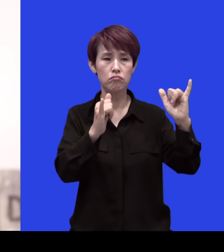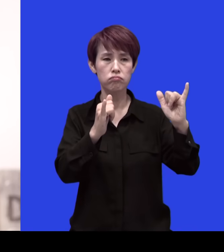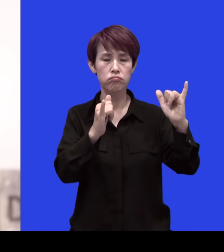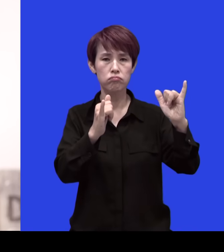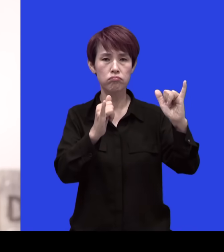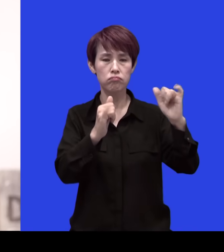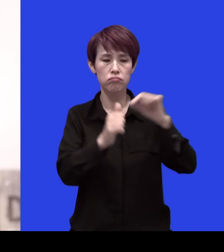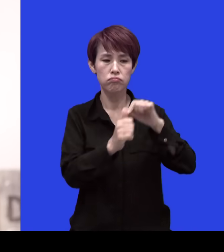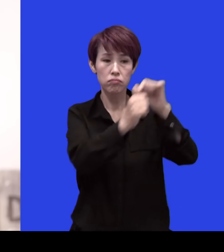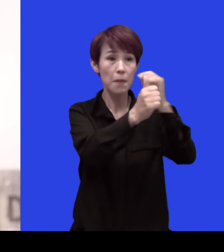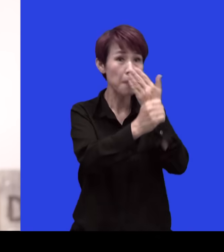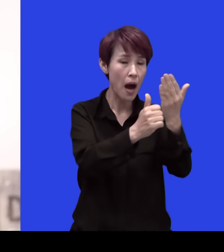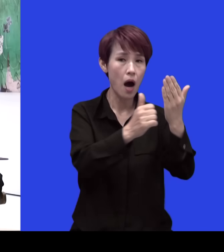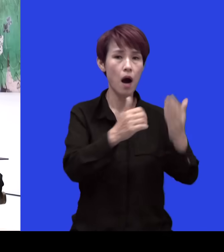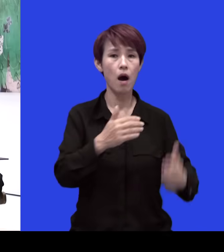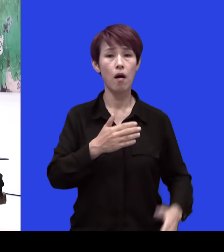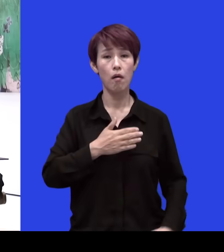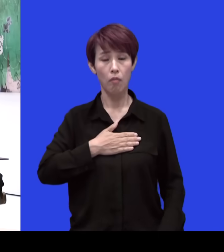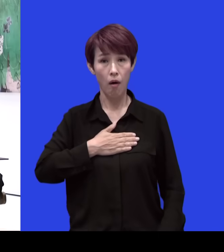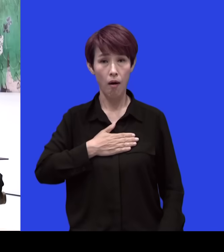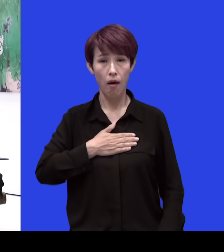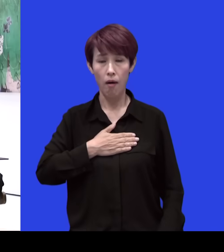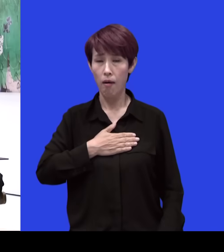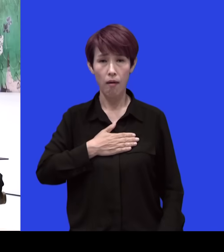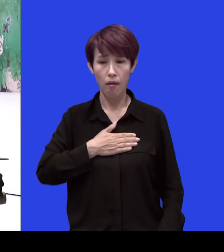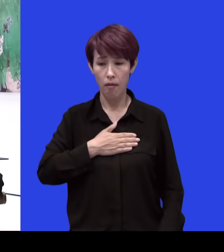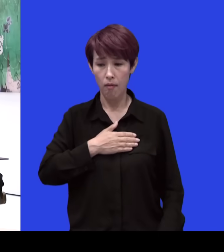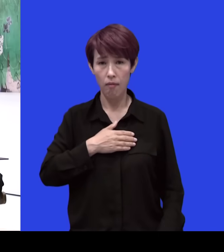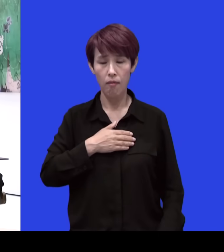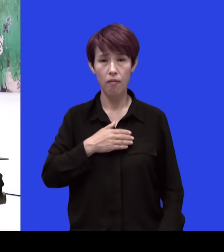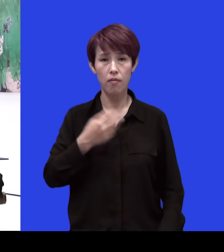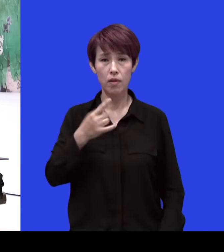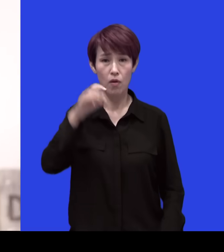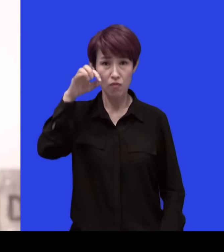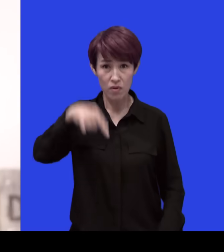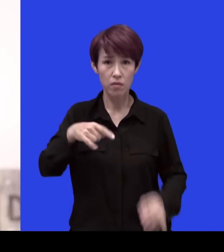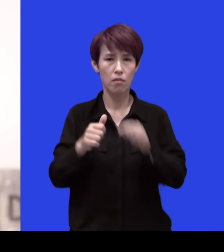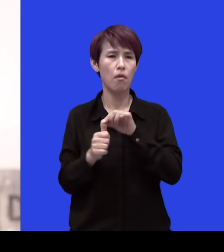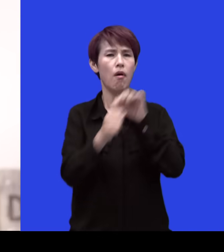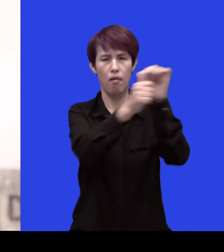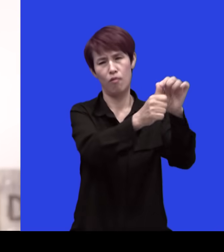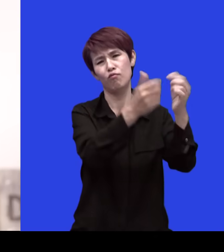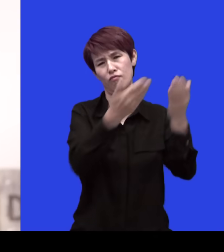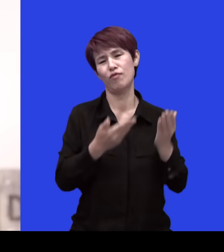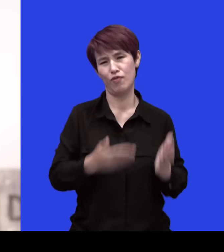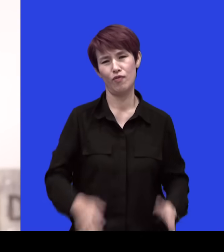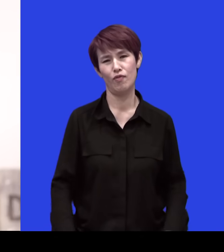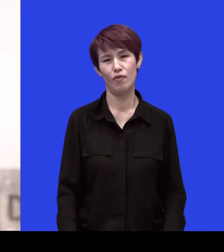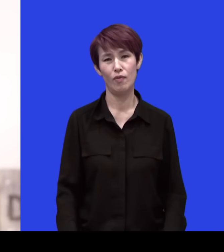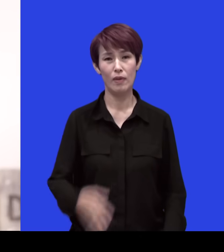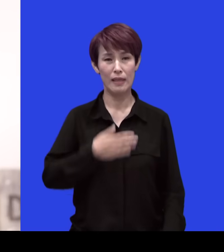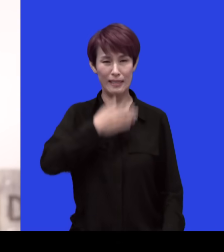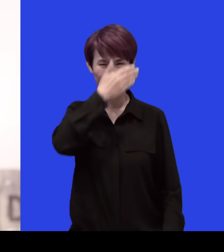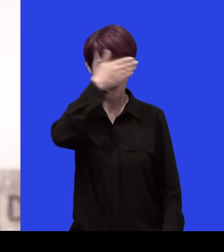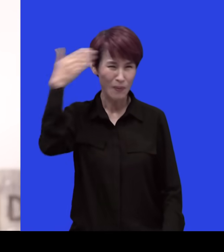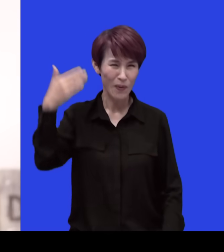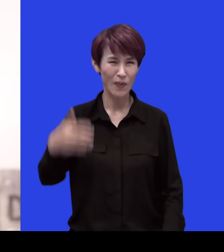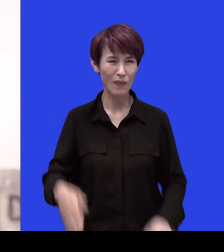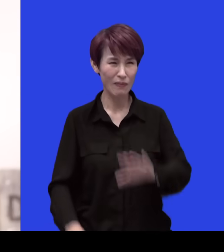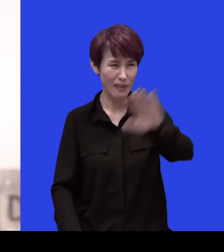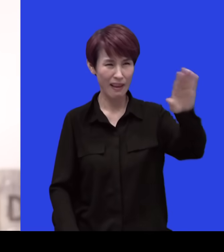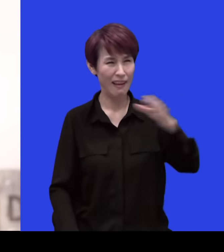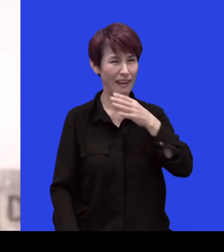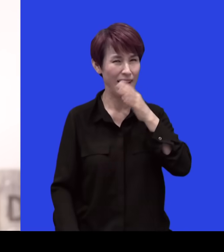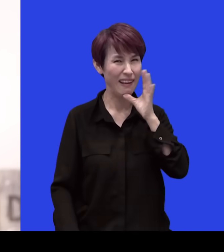자리가 아닌데 그런 자리에다가 배치를 해주신 거예요? 보내주셨어요. 네네. 근데 거기서 제가 젊잖아요, 제일. 이제